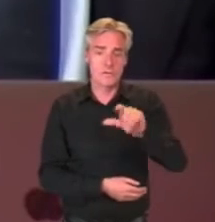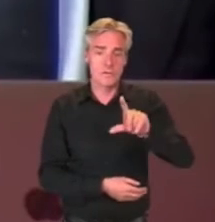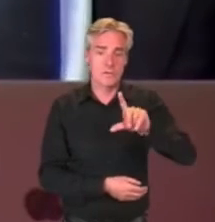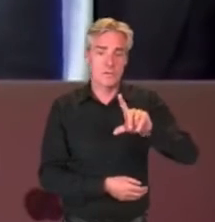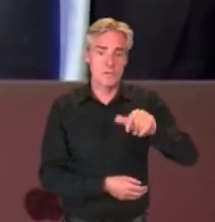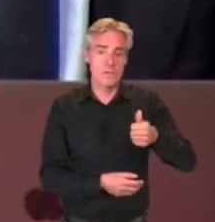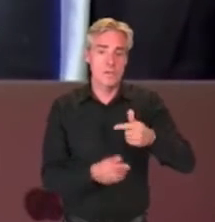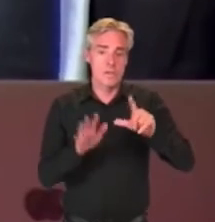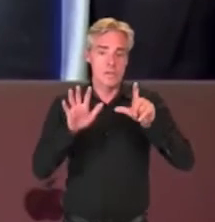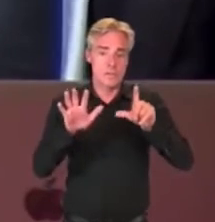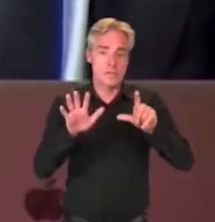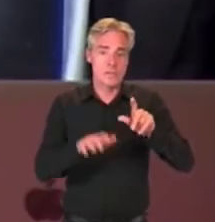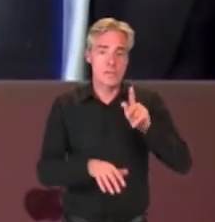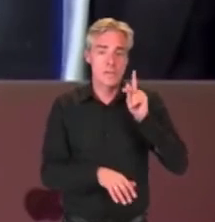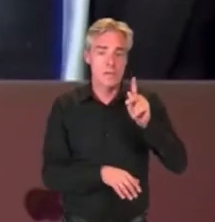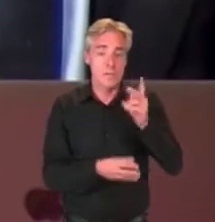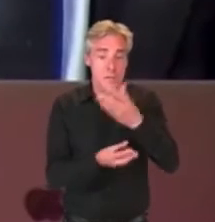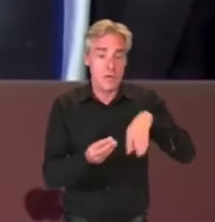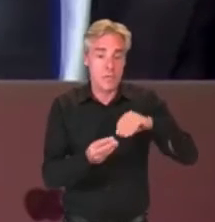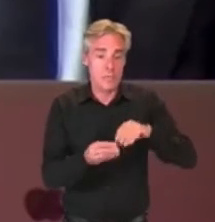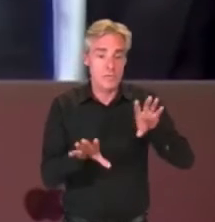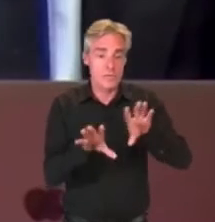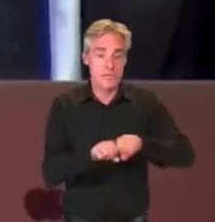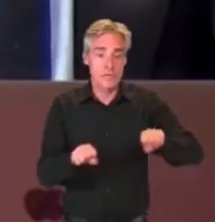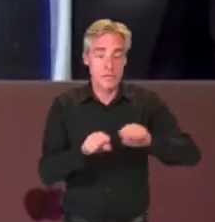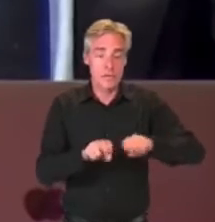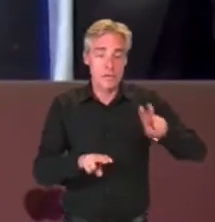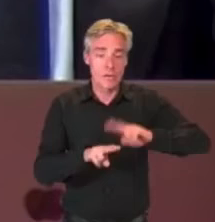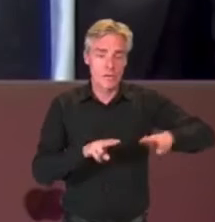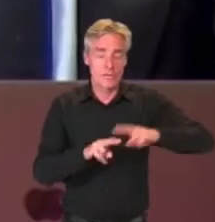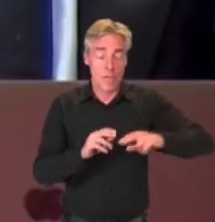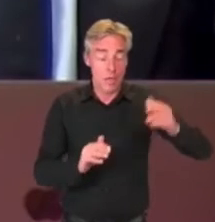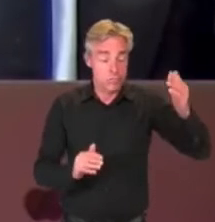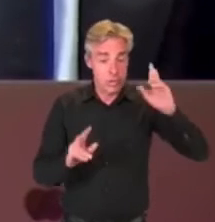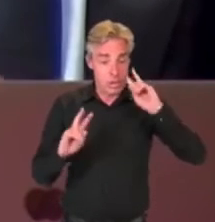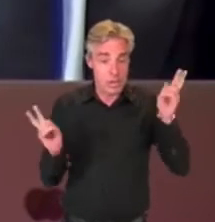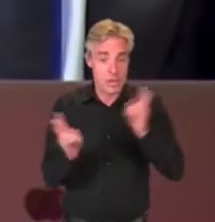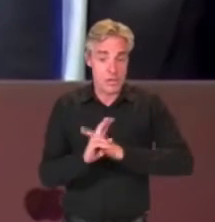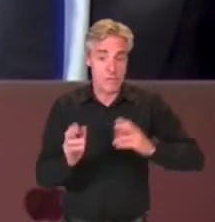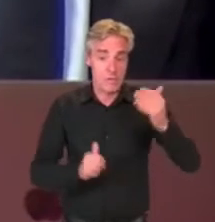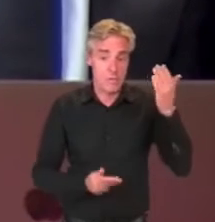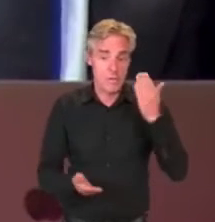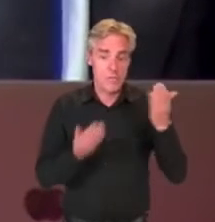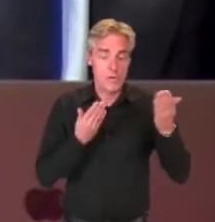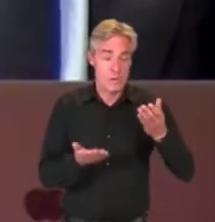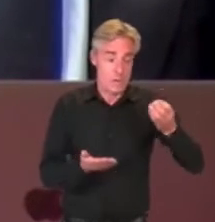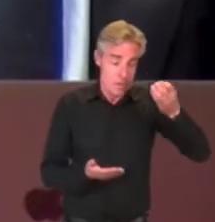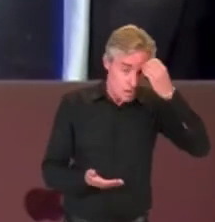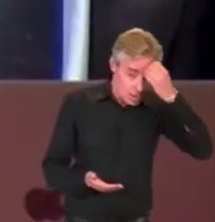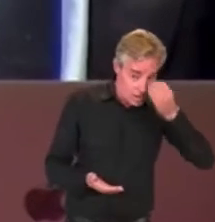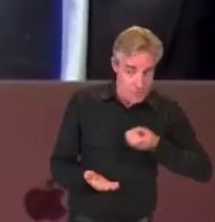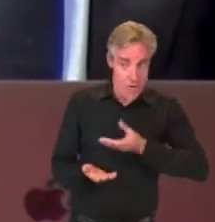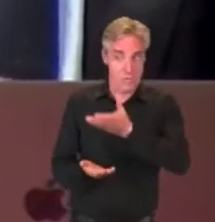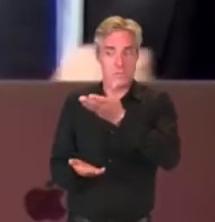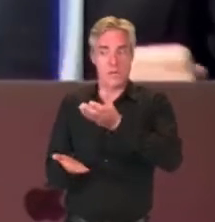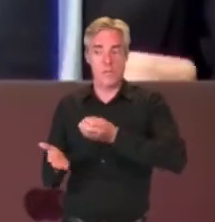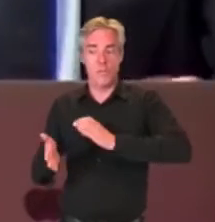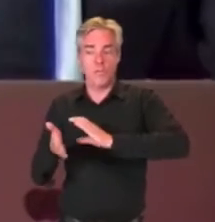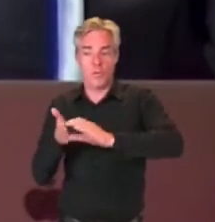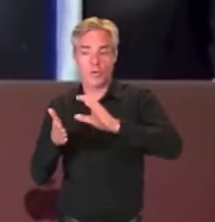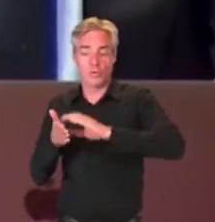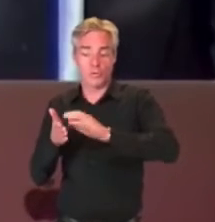7 km de pistes cyclables qui ont été réalisées. On est donc assez loin et peut-être qu'il faudrait corriger la connexion qu'il peut y avoir